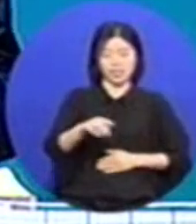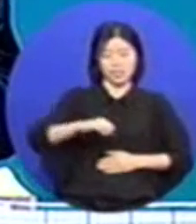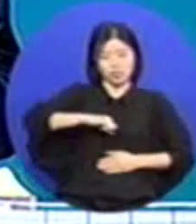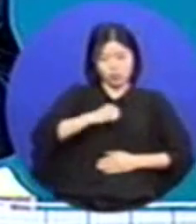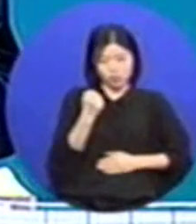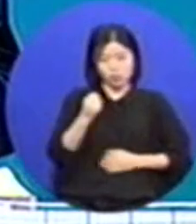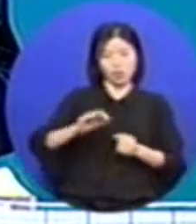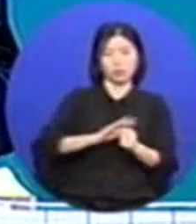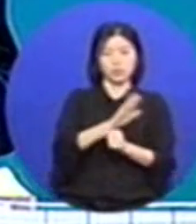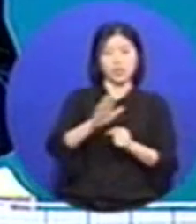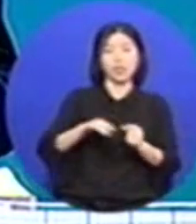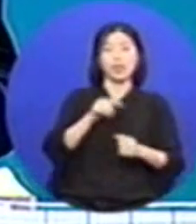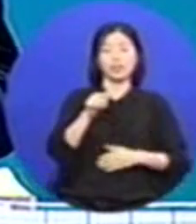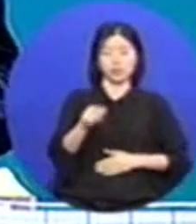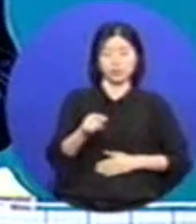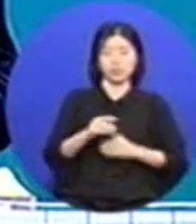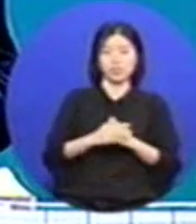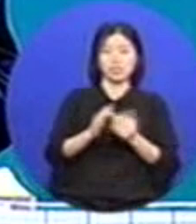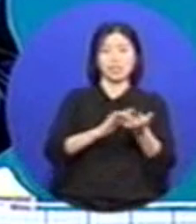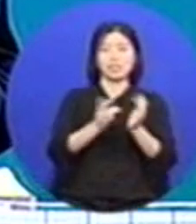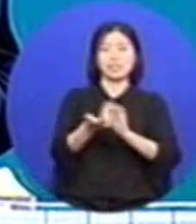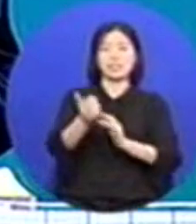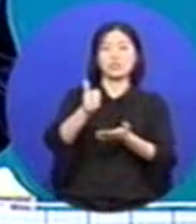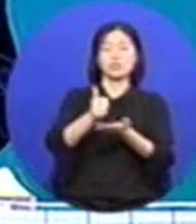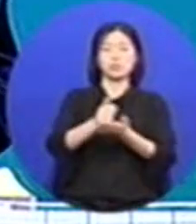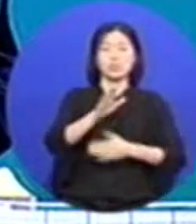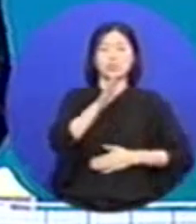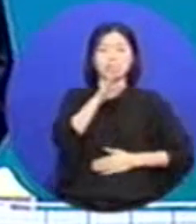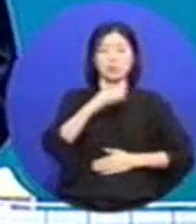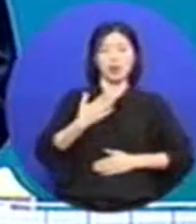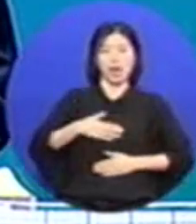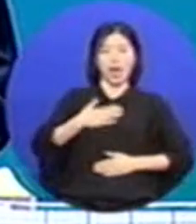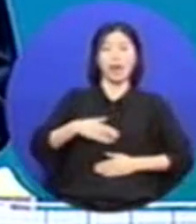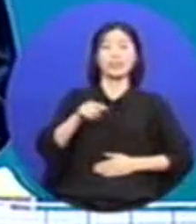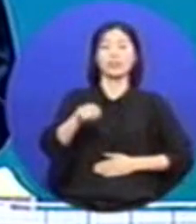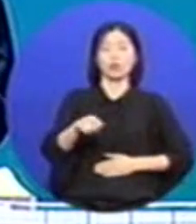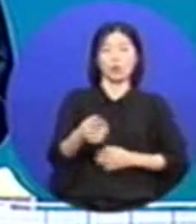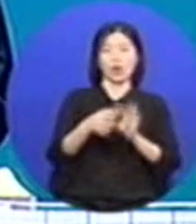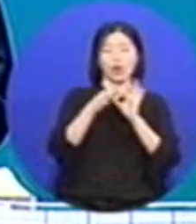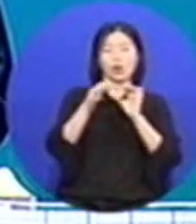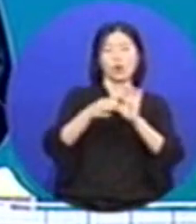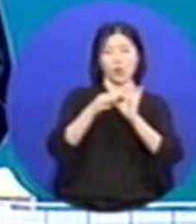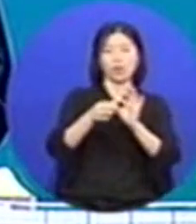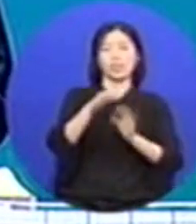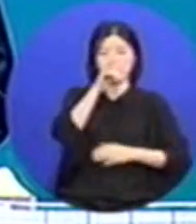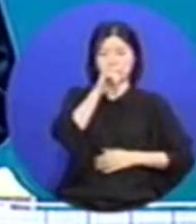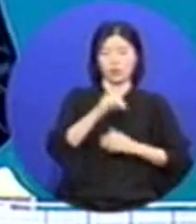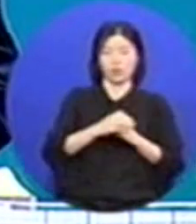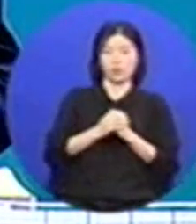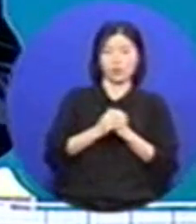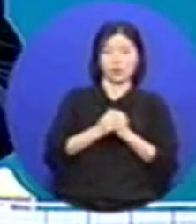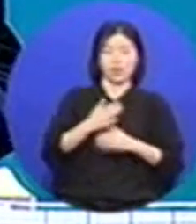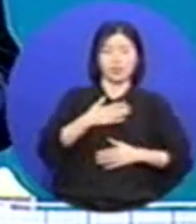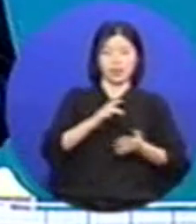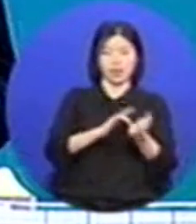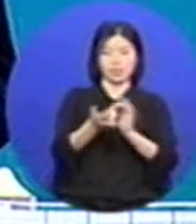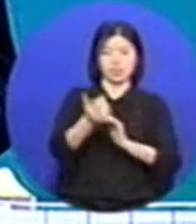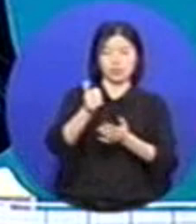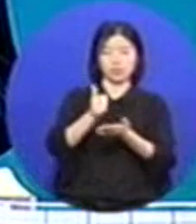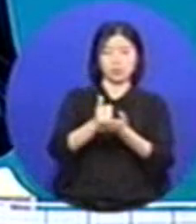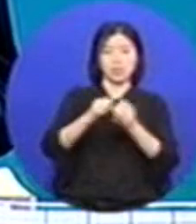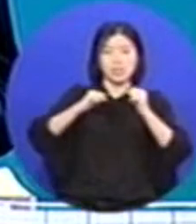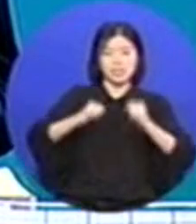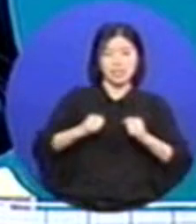사랑하는 것이 예수님을 정말 아는 것과 관련이 있는 거예요 내가 예수님을 살아계신